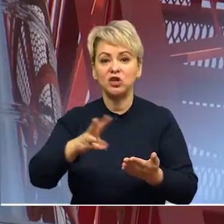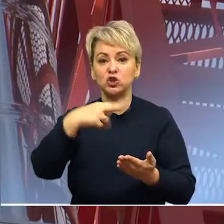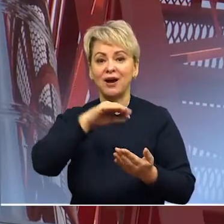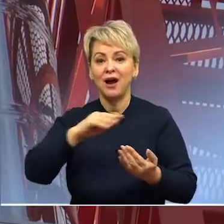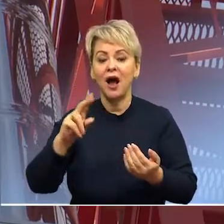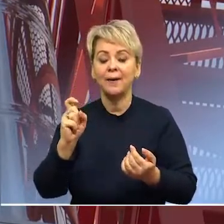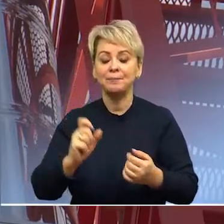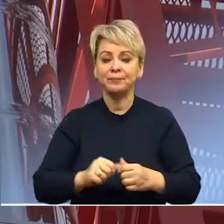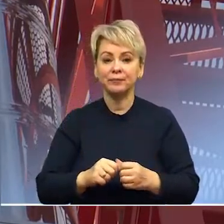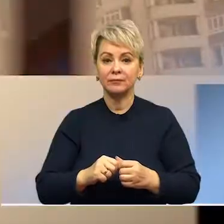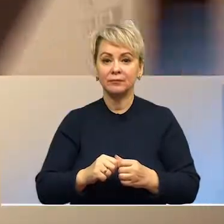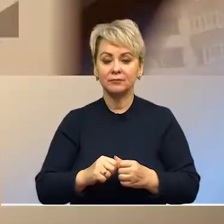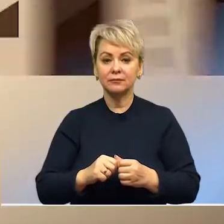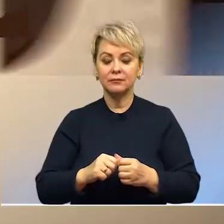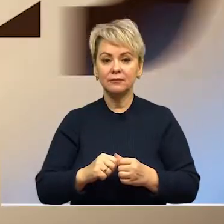МинЖКХ.